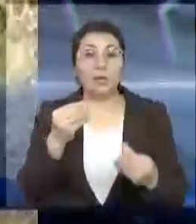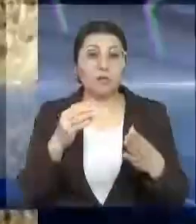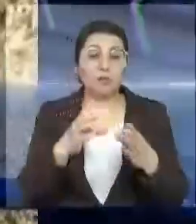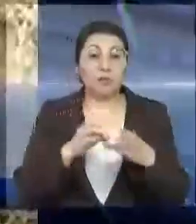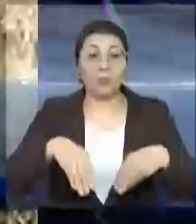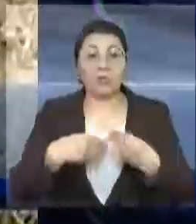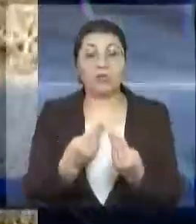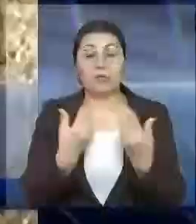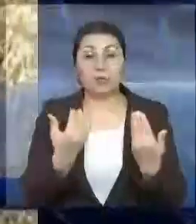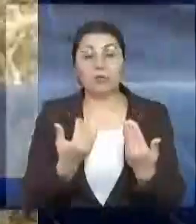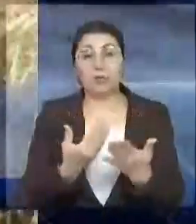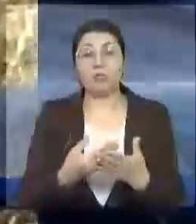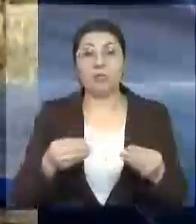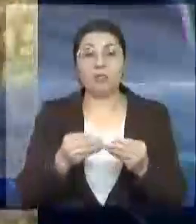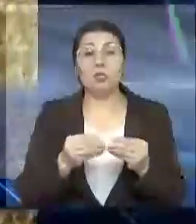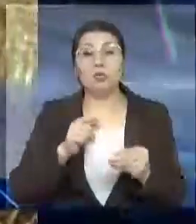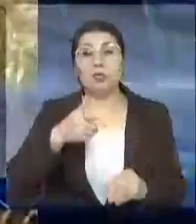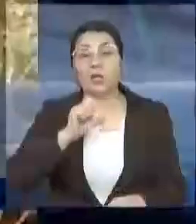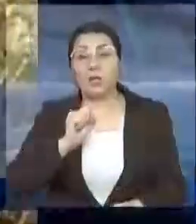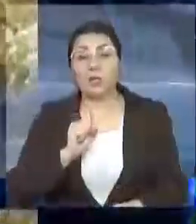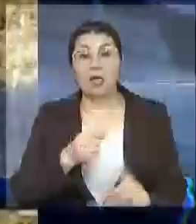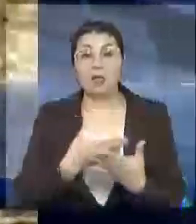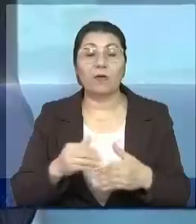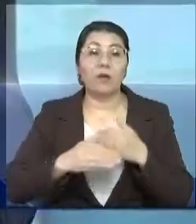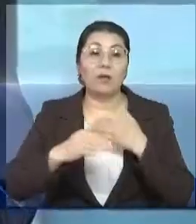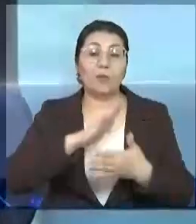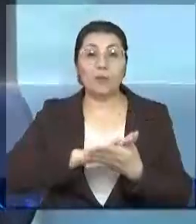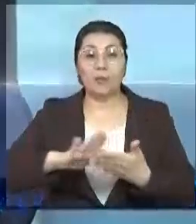уже обработано 10 500 гектаров.